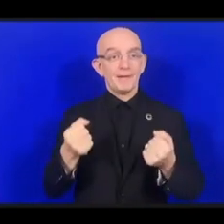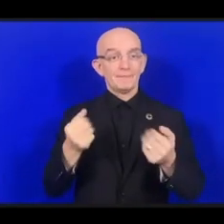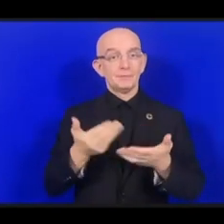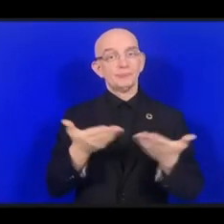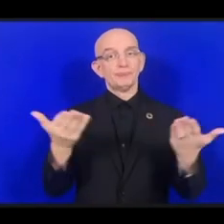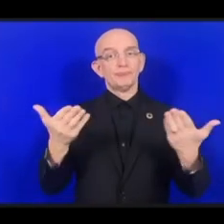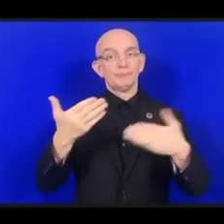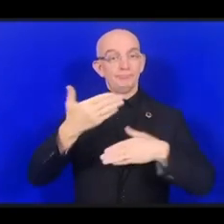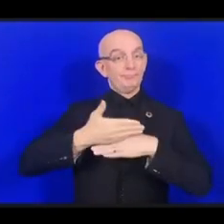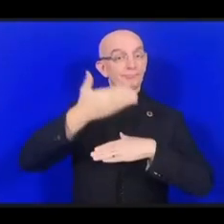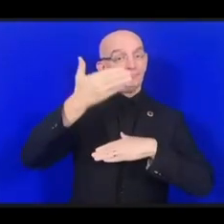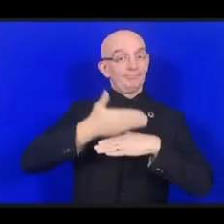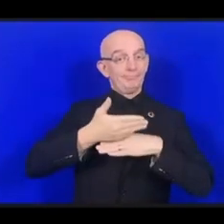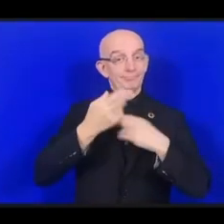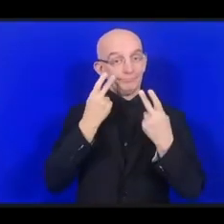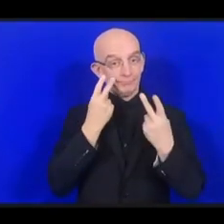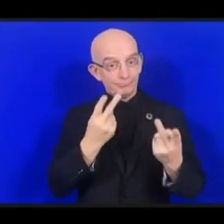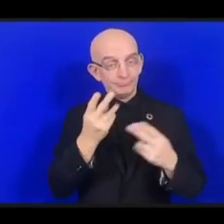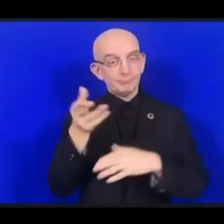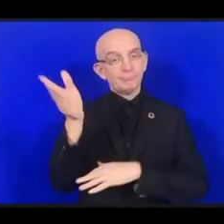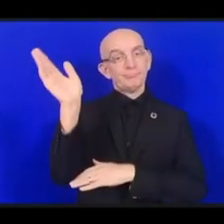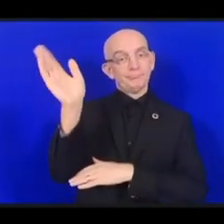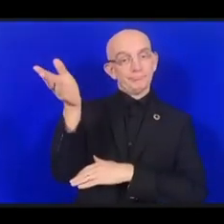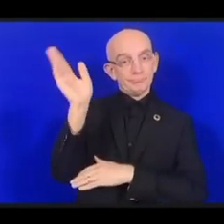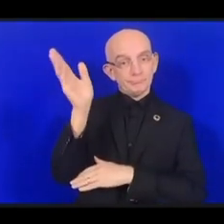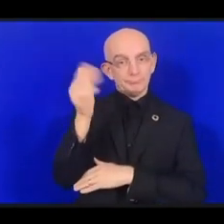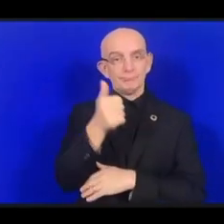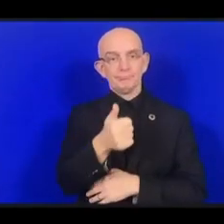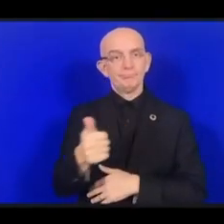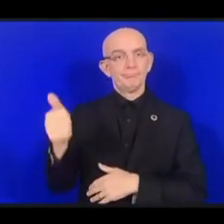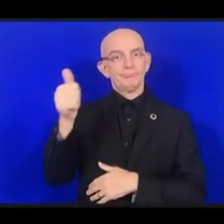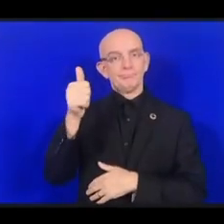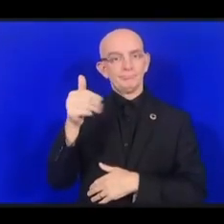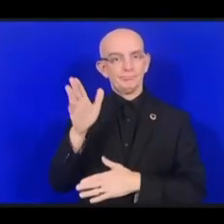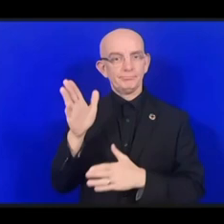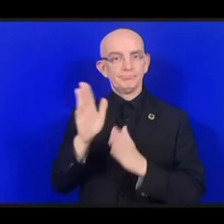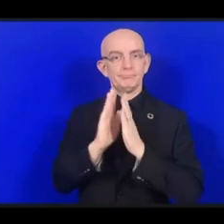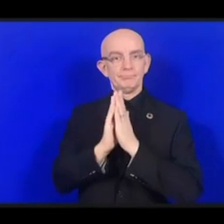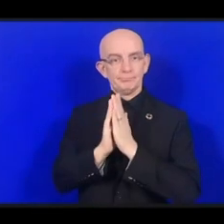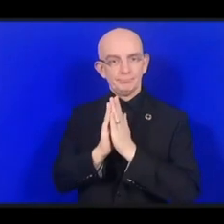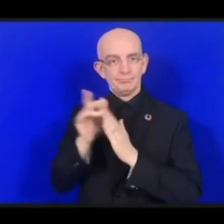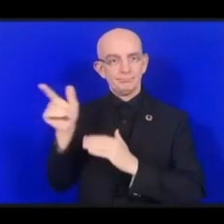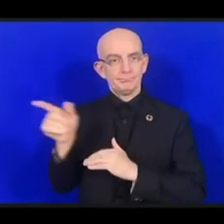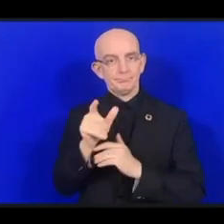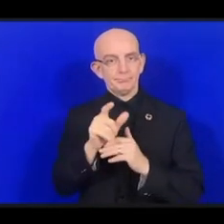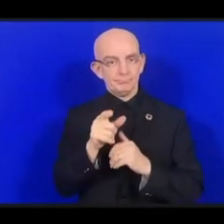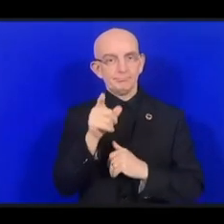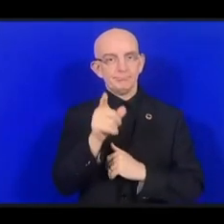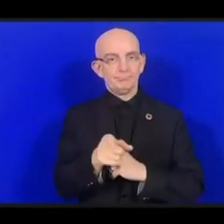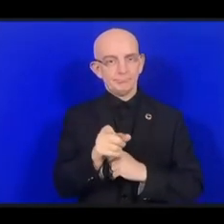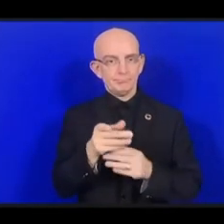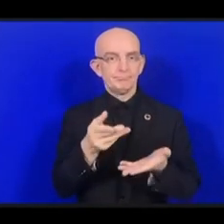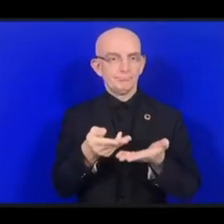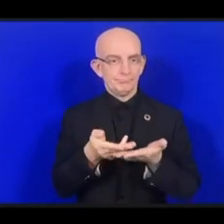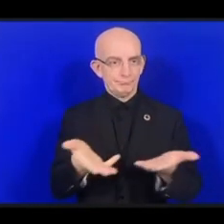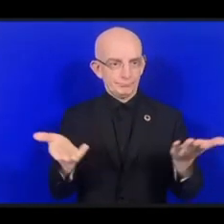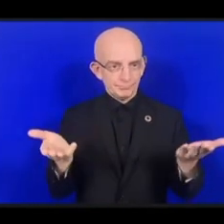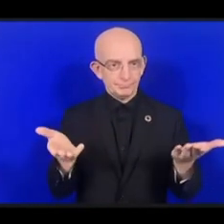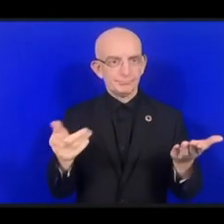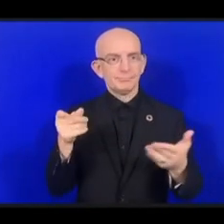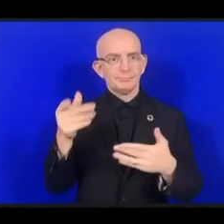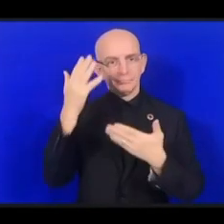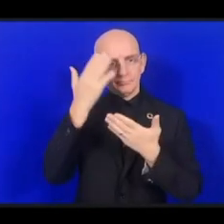اشهر المعابد في اليابان ولد موريسي هان في كيوميزو في كيوتو عام